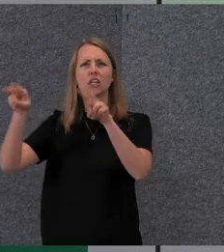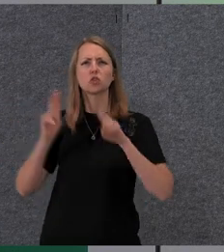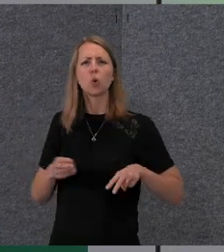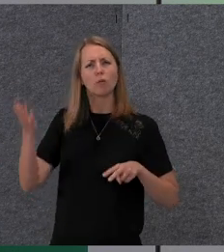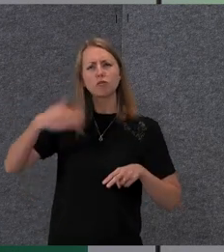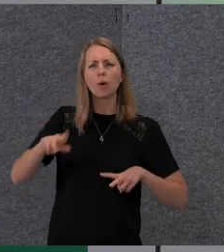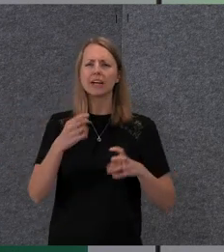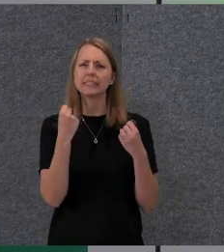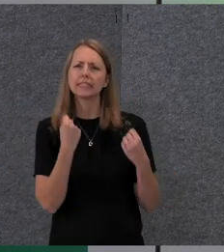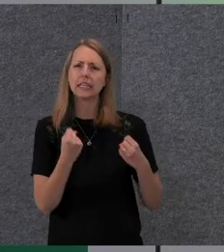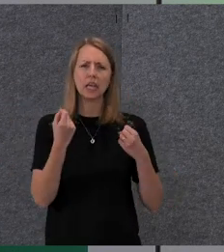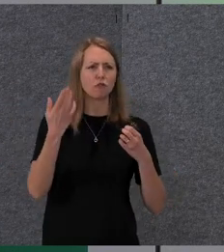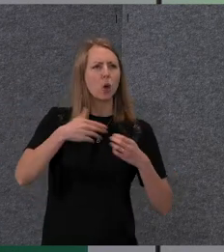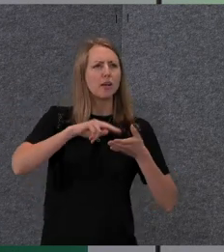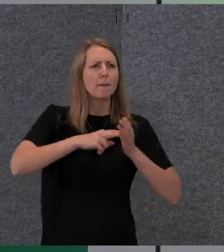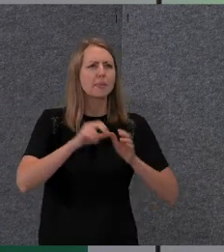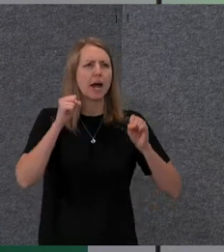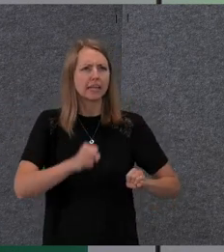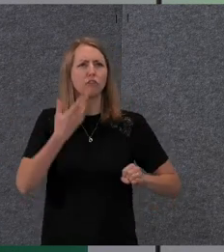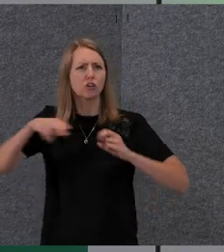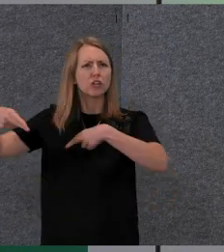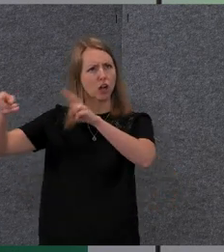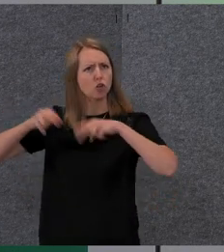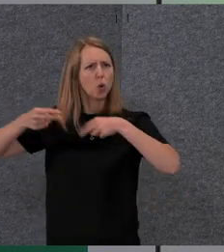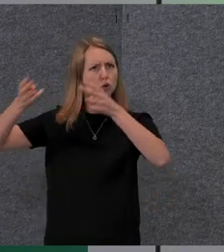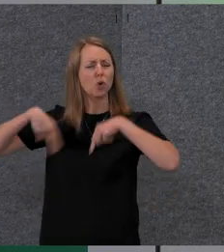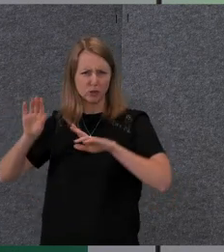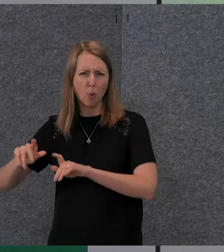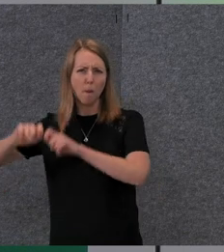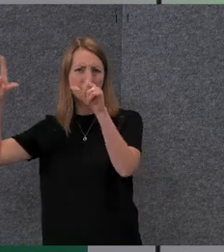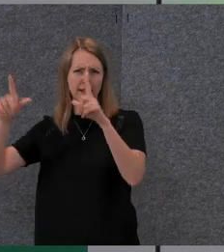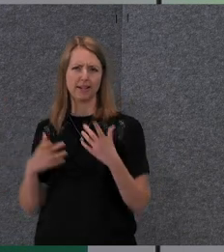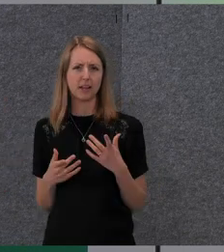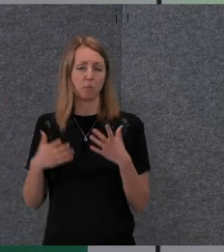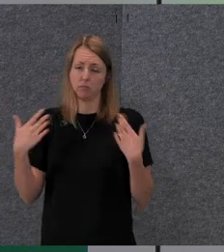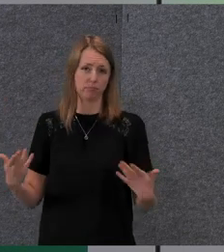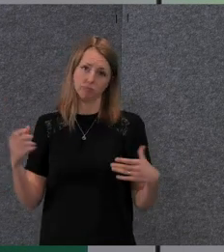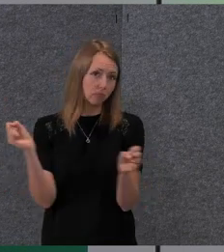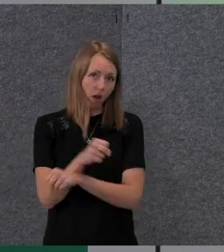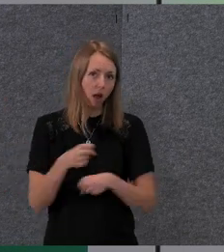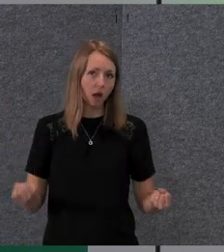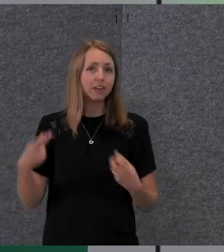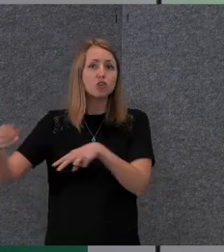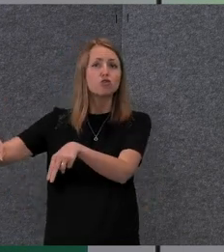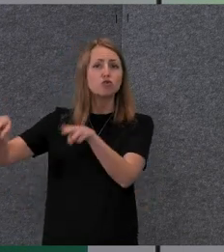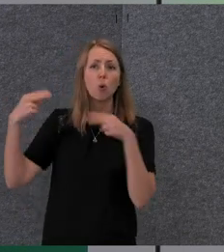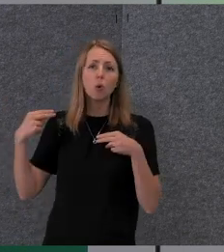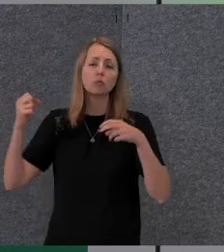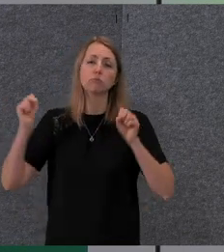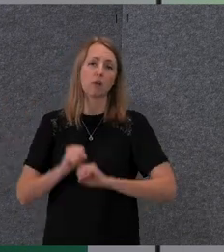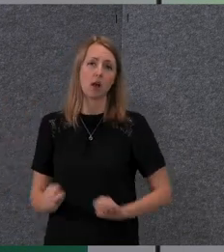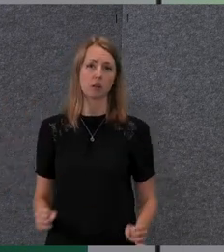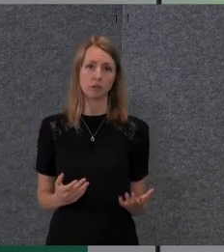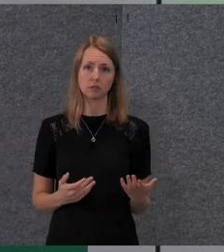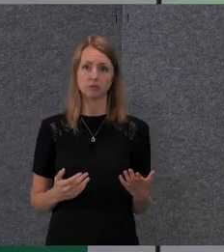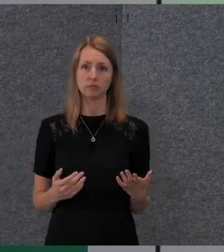und Planbarkeiten der Welt, wie wir sie früher kannten. Doch zur Welt von gestern gibt es kein Zurück. Das